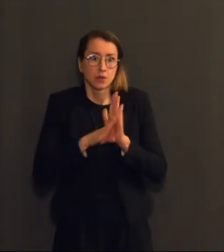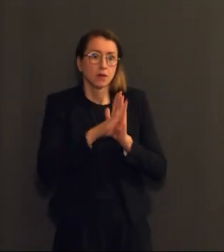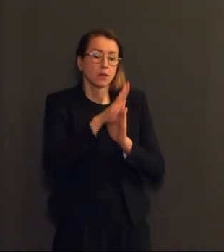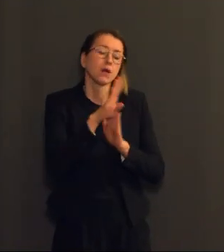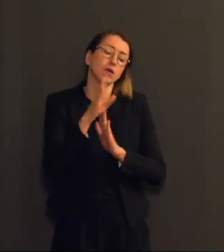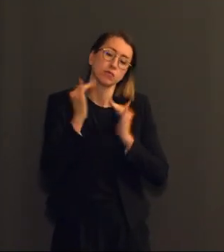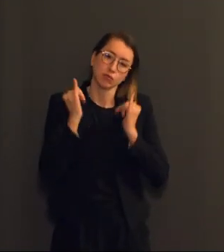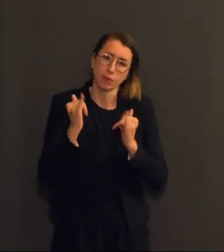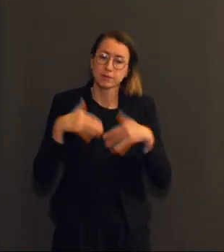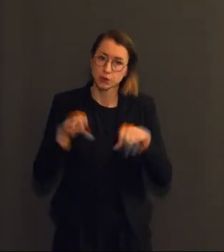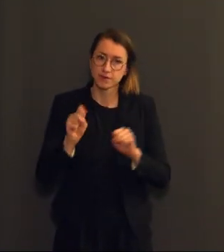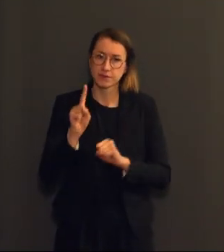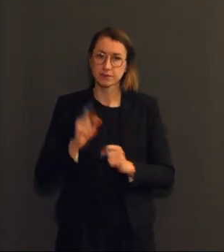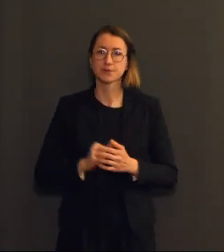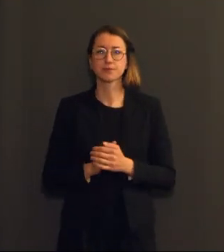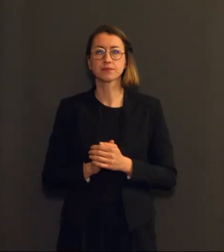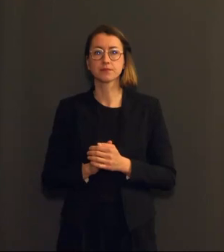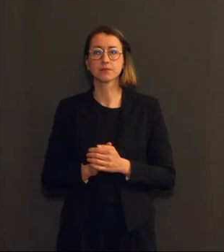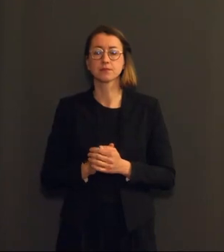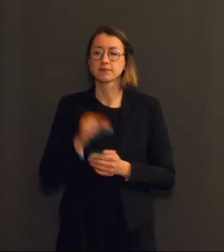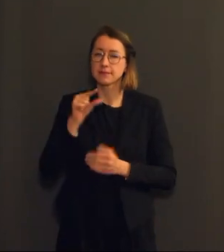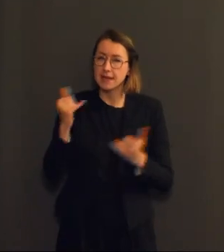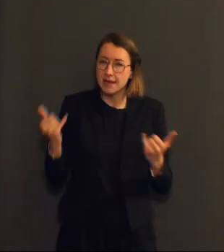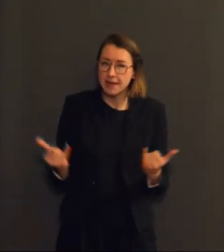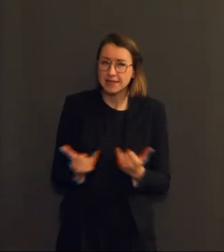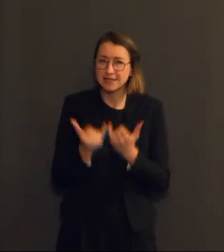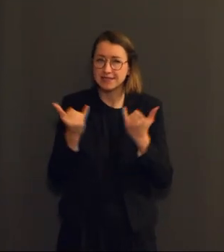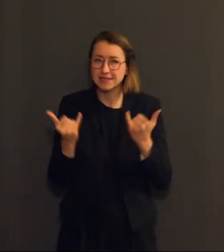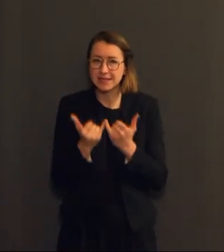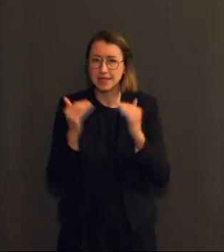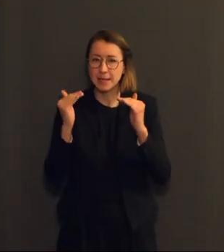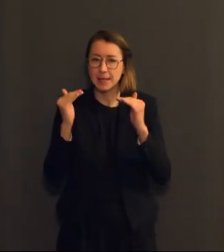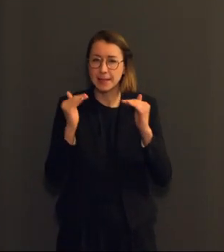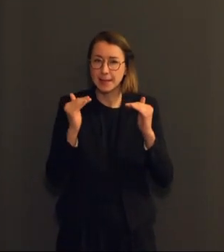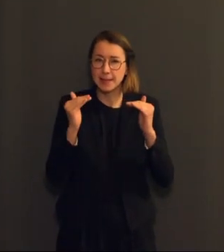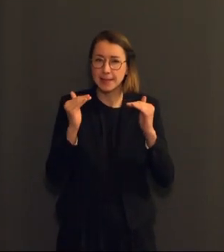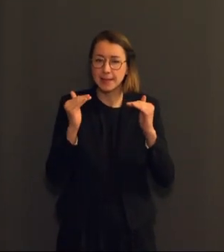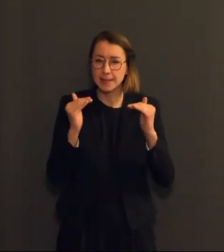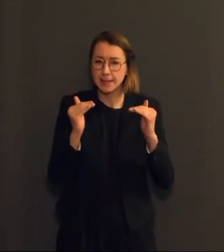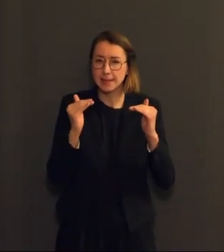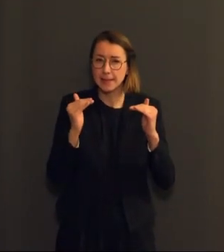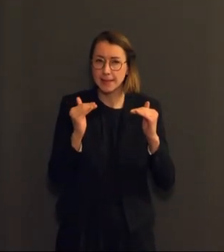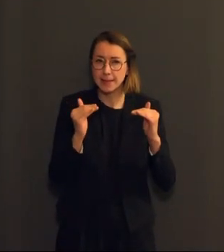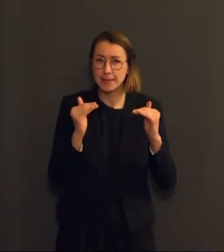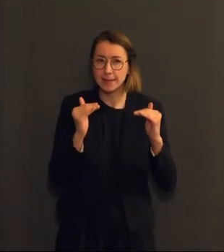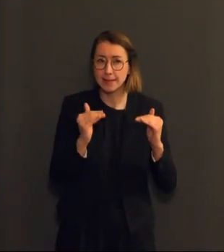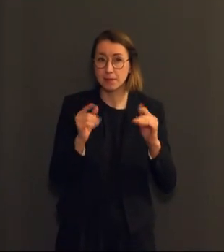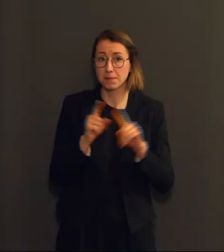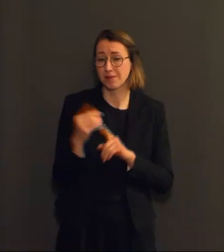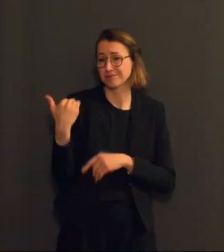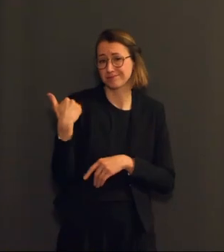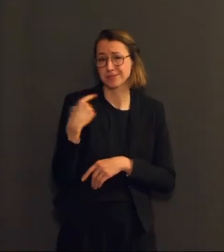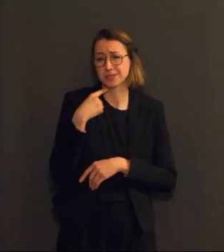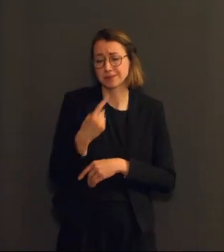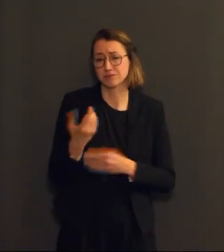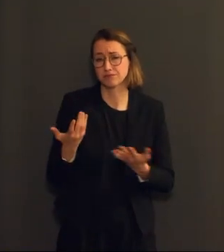pente tout tranquillement descendante, comme on l'a signalé durant la conférence de presse. Ce qui nous préoccupe,